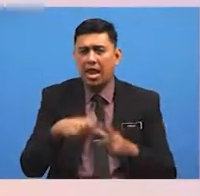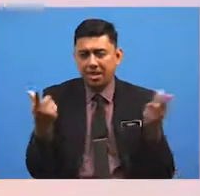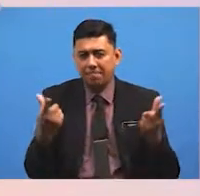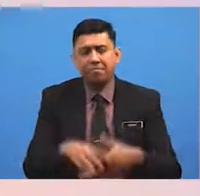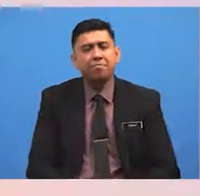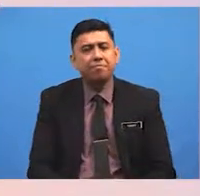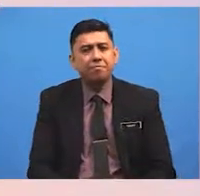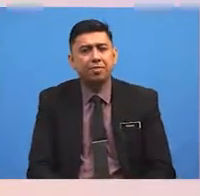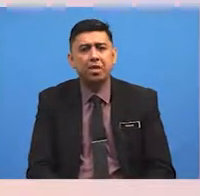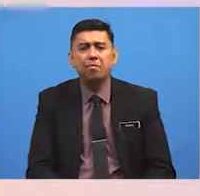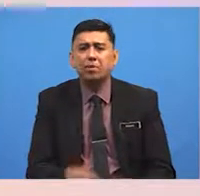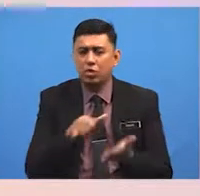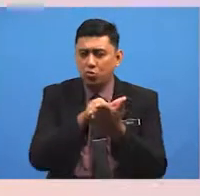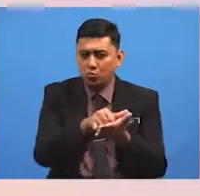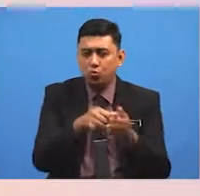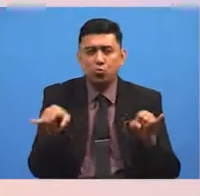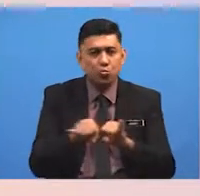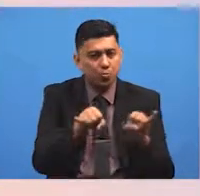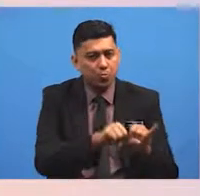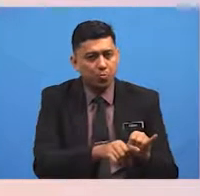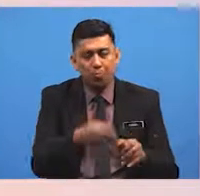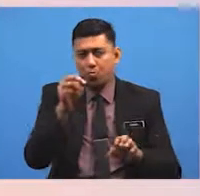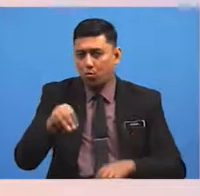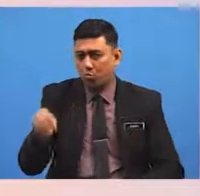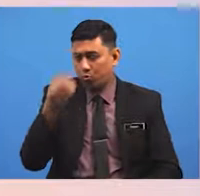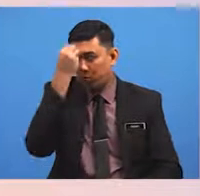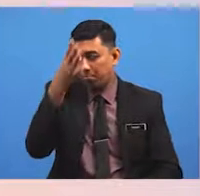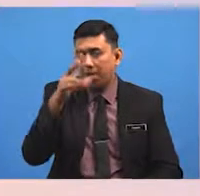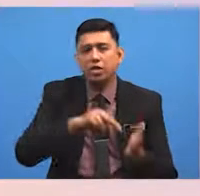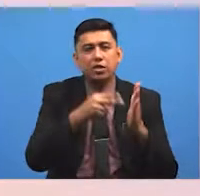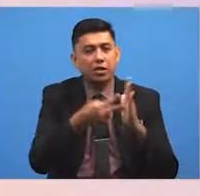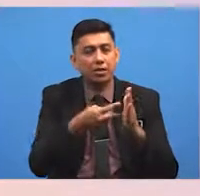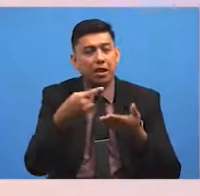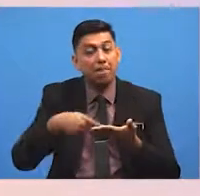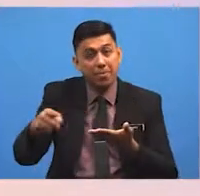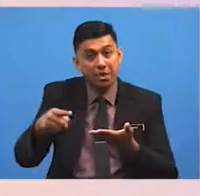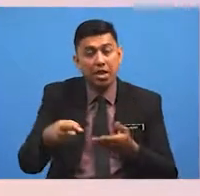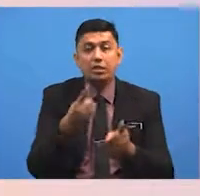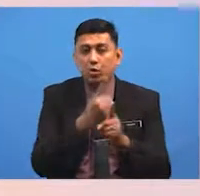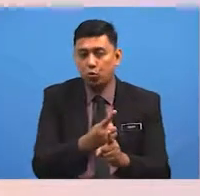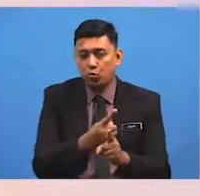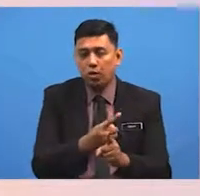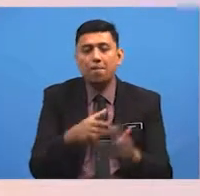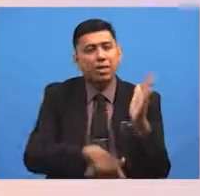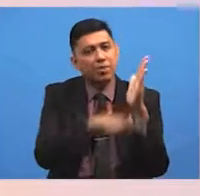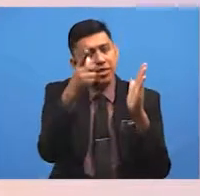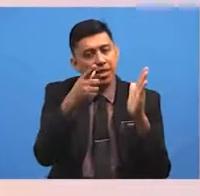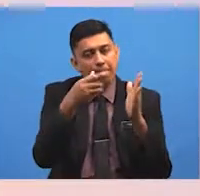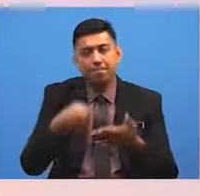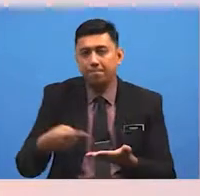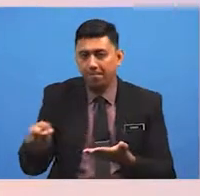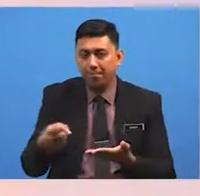begitu juga murid boleh menerangkan maksud pembayaran sebenar melebihi